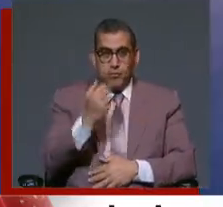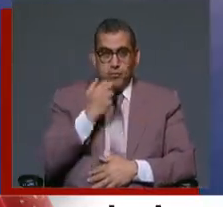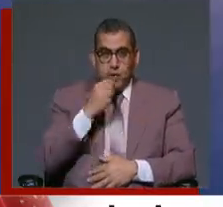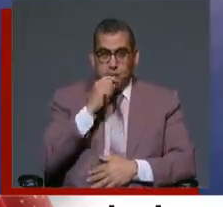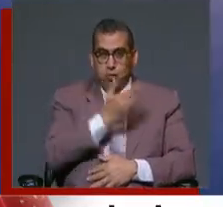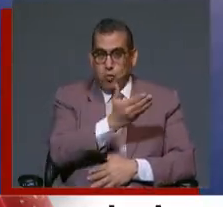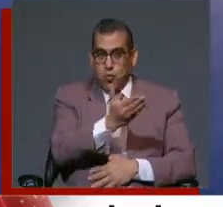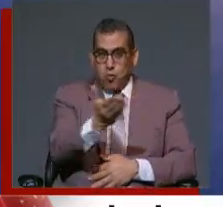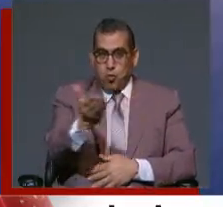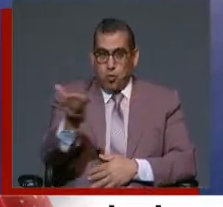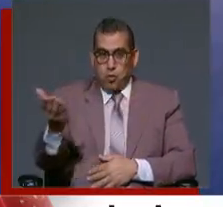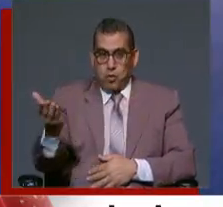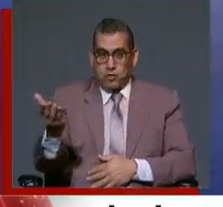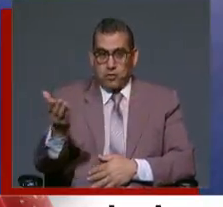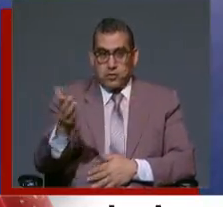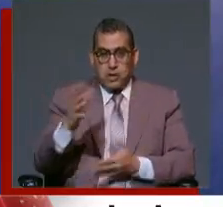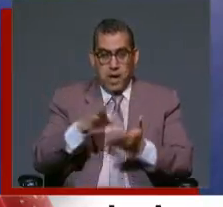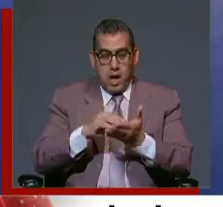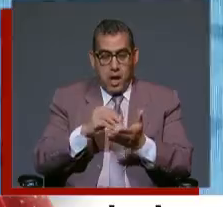سادتي، نرحب